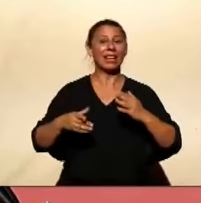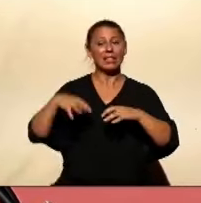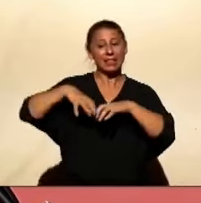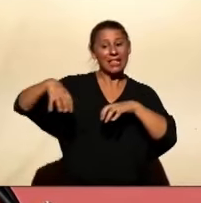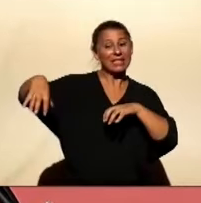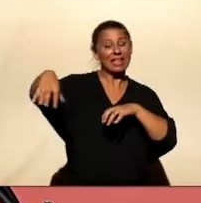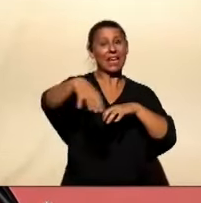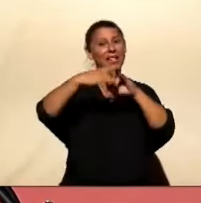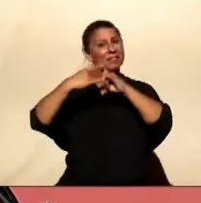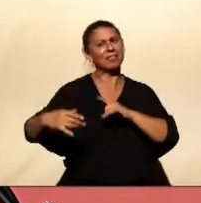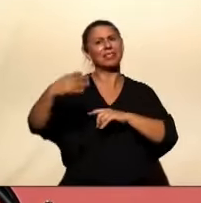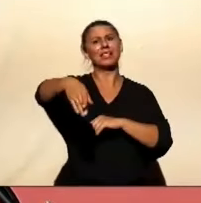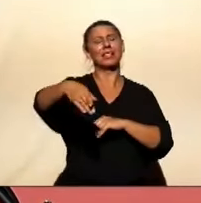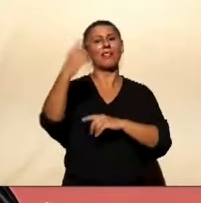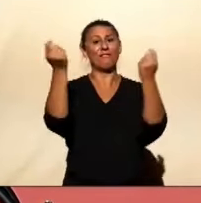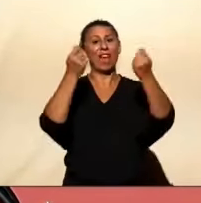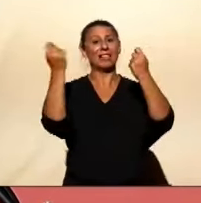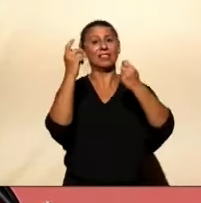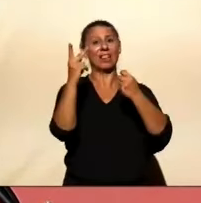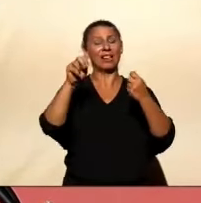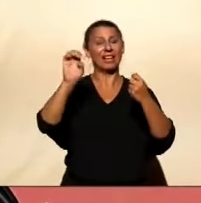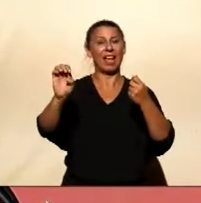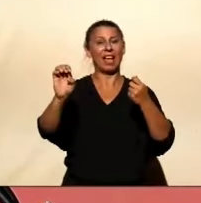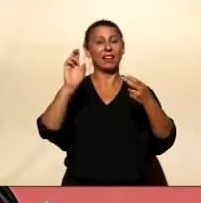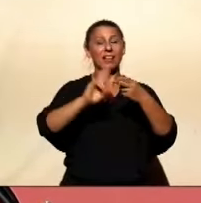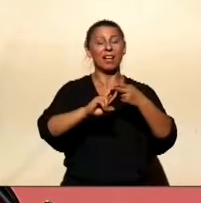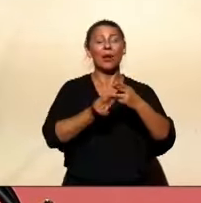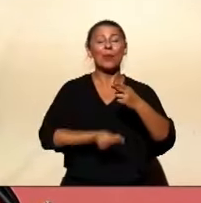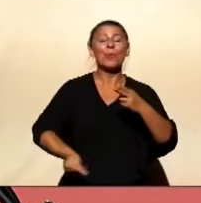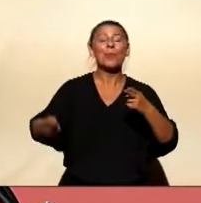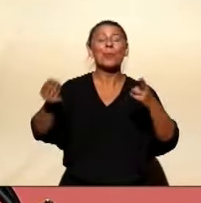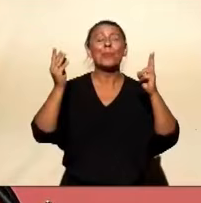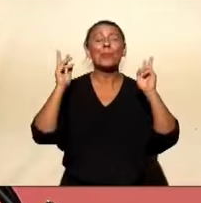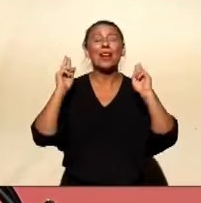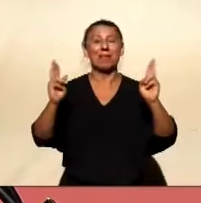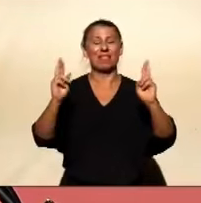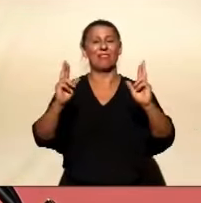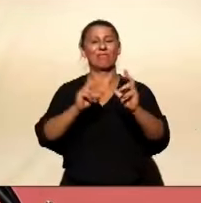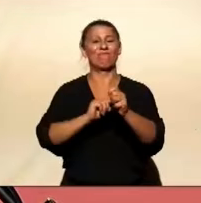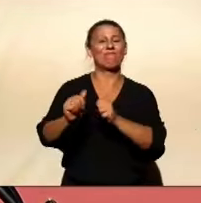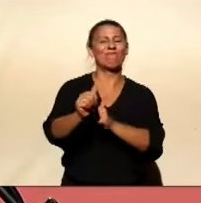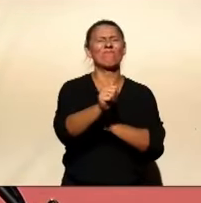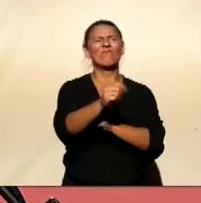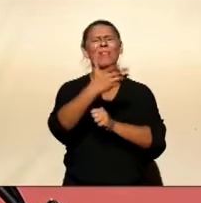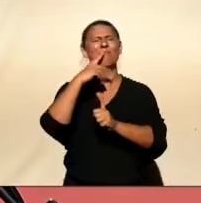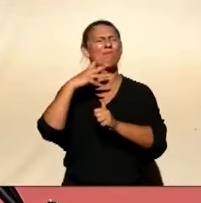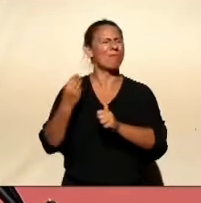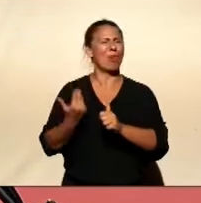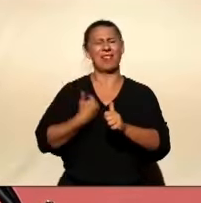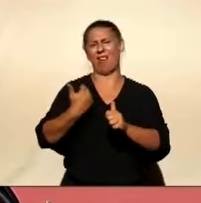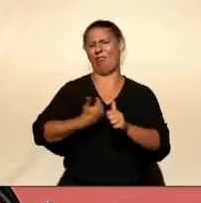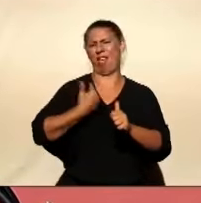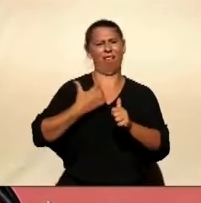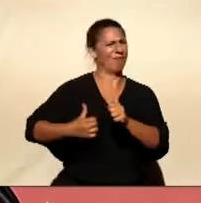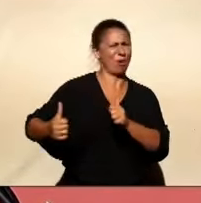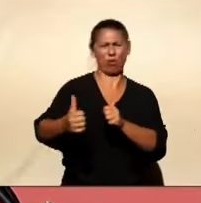ΚΝΕ, συναντιούνται τα πιο ελπιδοφόρα και πρωτοπόρα στοιχεία της νεολαίας